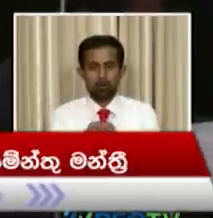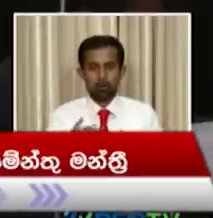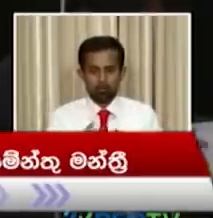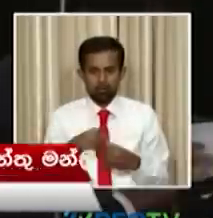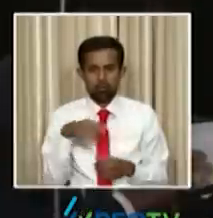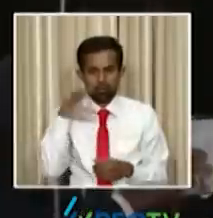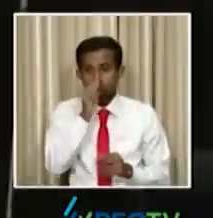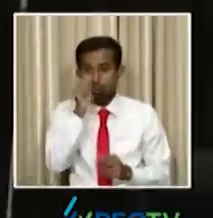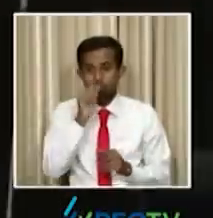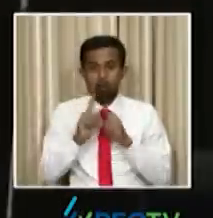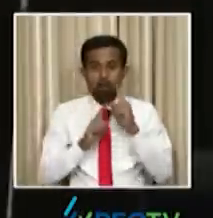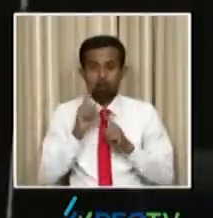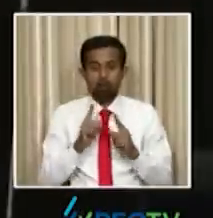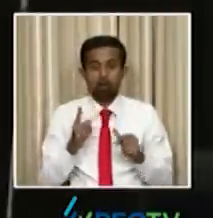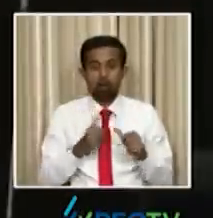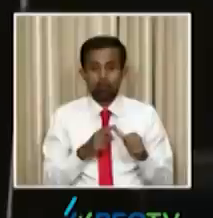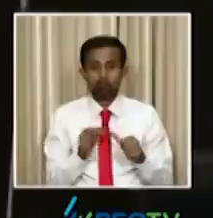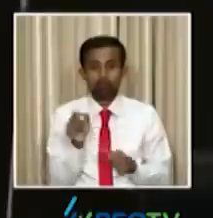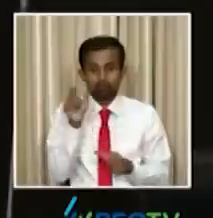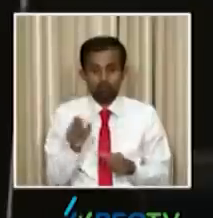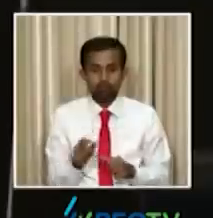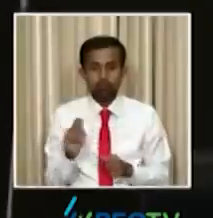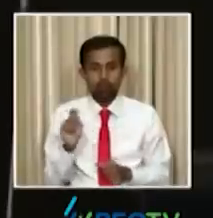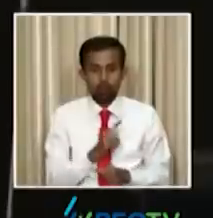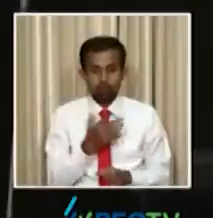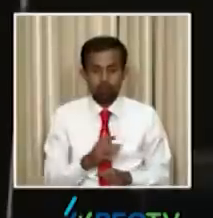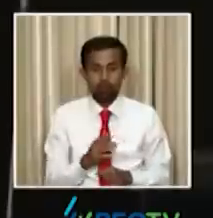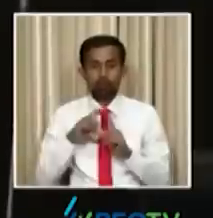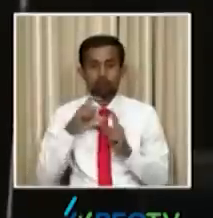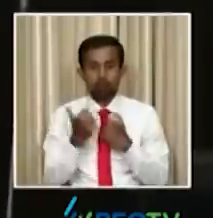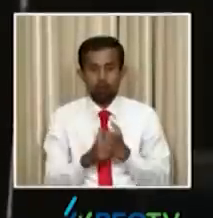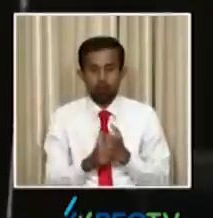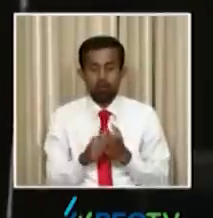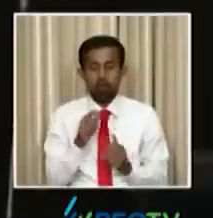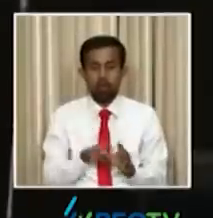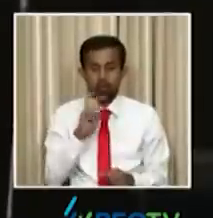වැටුණා මේක වැඩිදුර යන්නේ නැහැ කියලා අනුර කුමාර දිසානායක පටි අරගෙන වර ප්‍රසාද ලැබලා